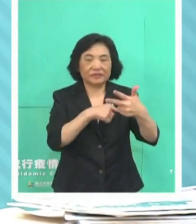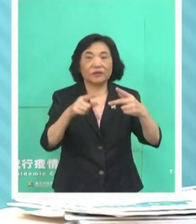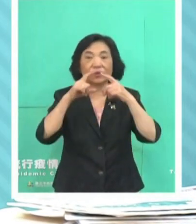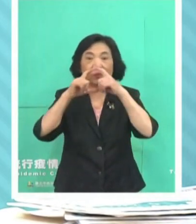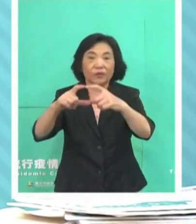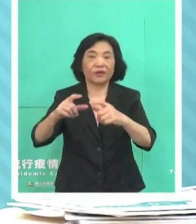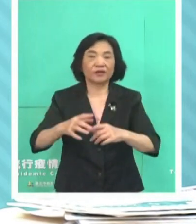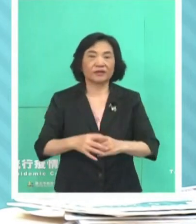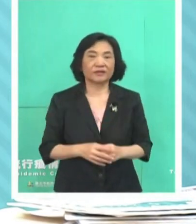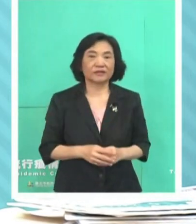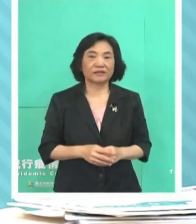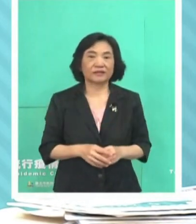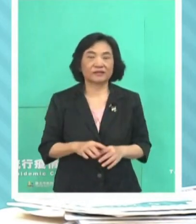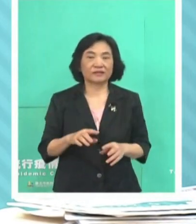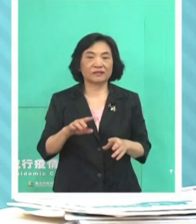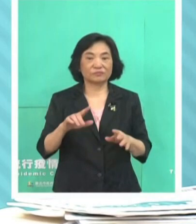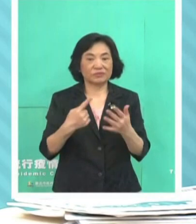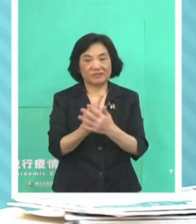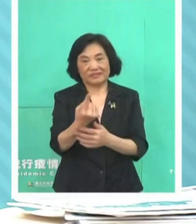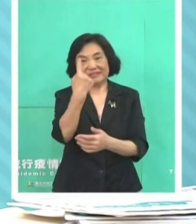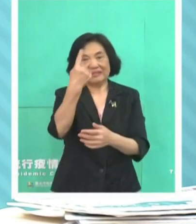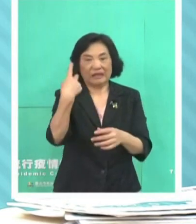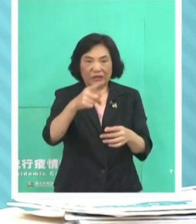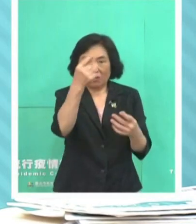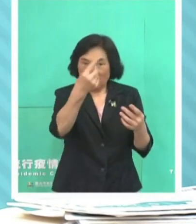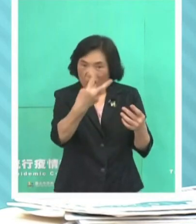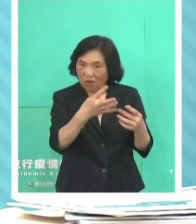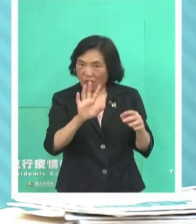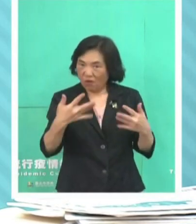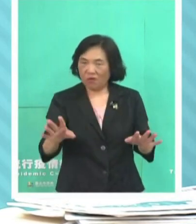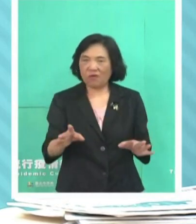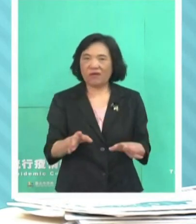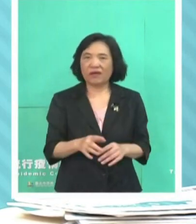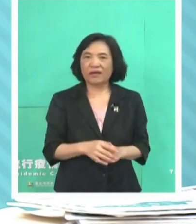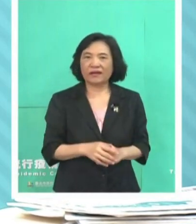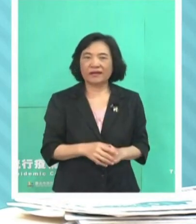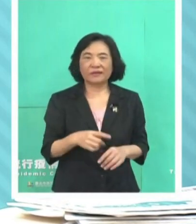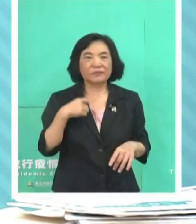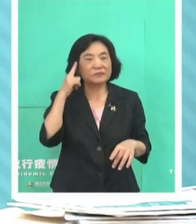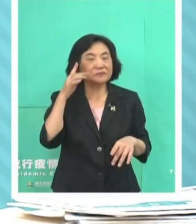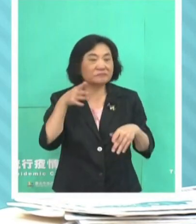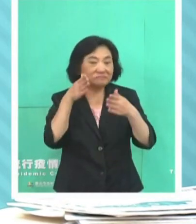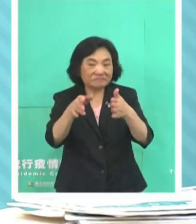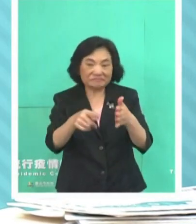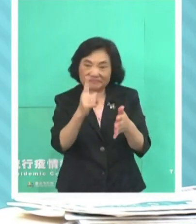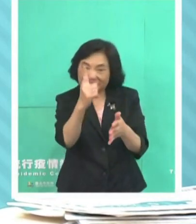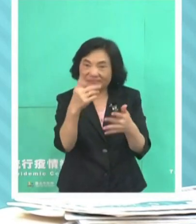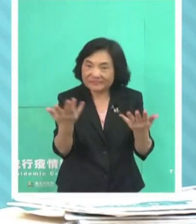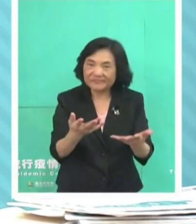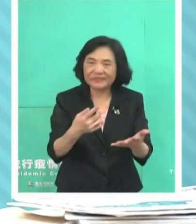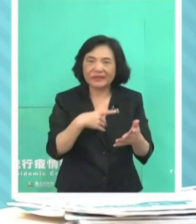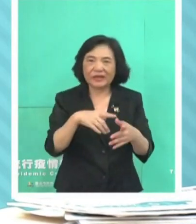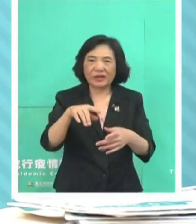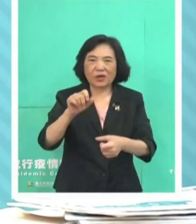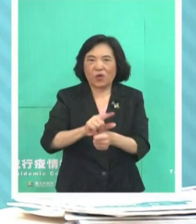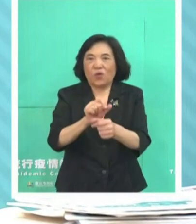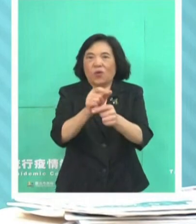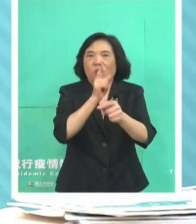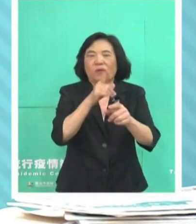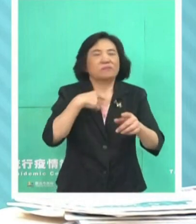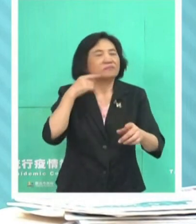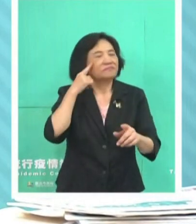电，要问的不是只有这一条，有很多条嘛。那所以我们也不会说为了单一事件啊，就扩大解释。